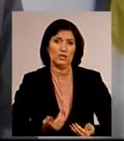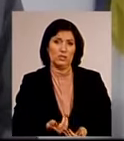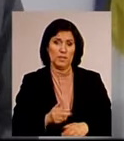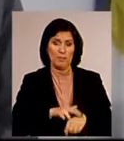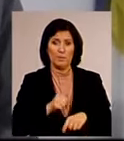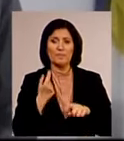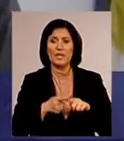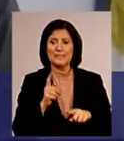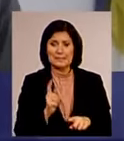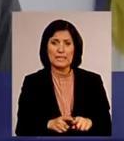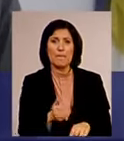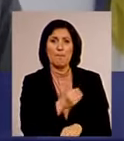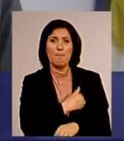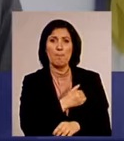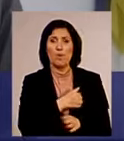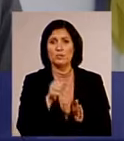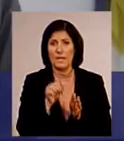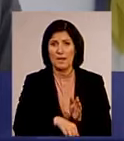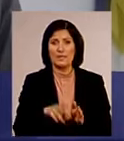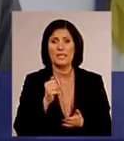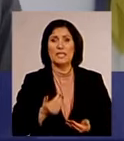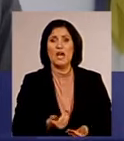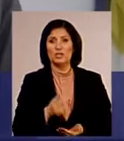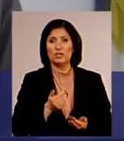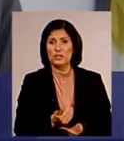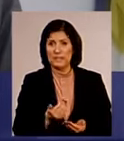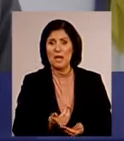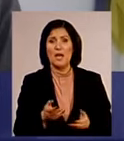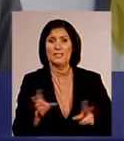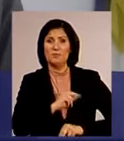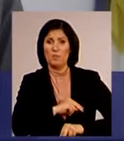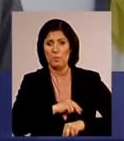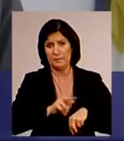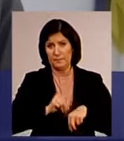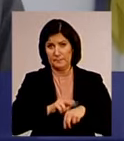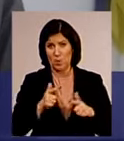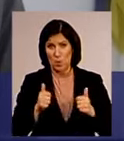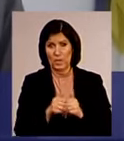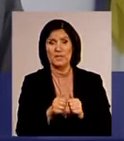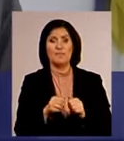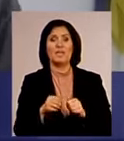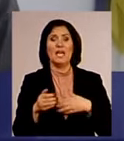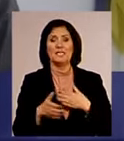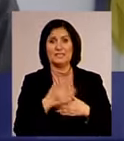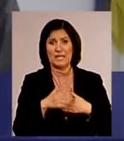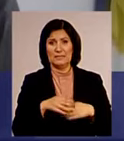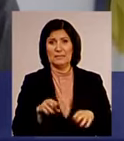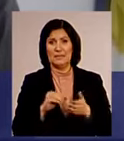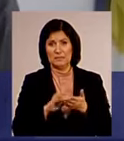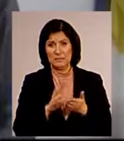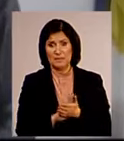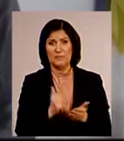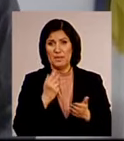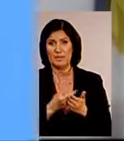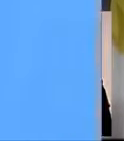Це посягання на життя співробітника правоохоронних органів. Санкція статті передбачає